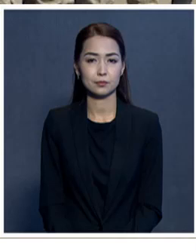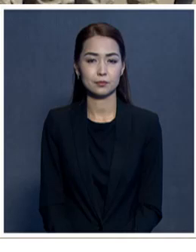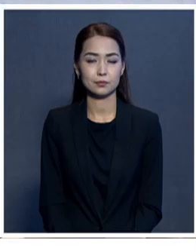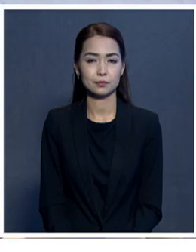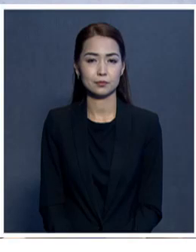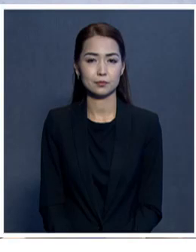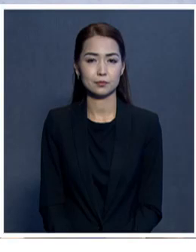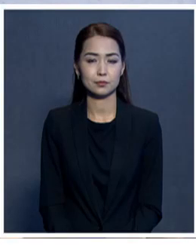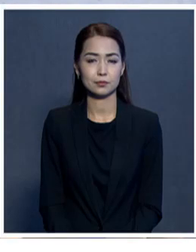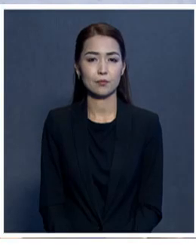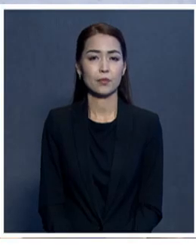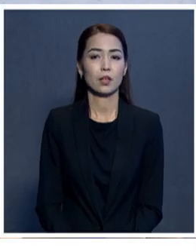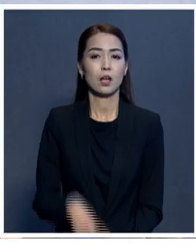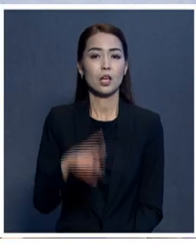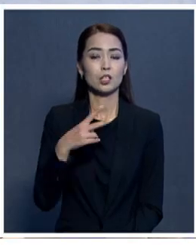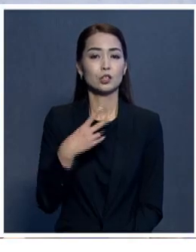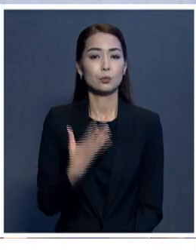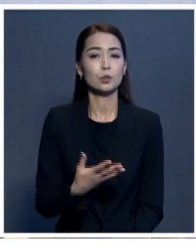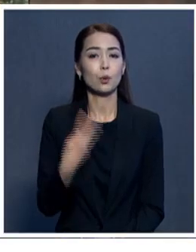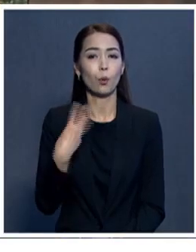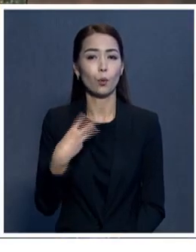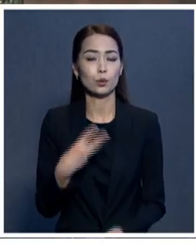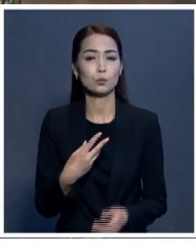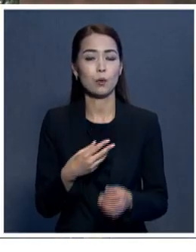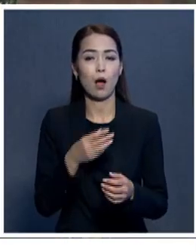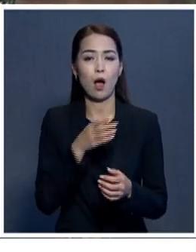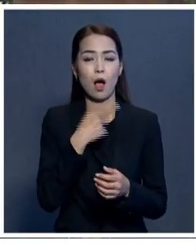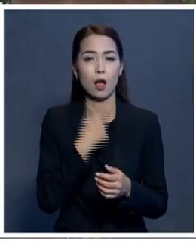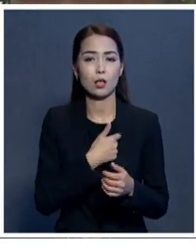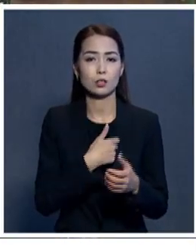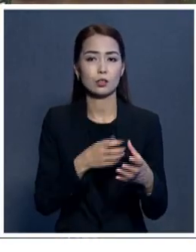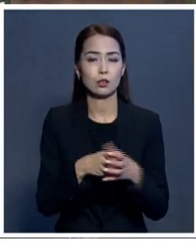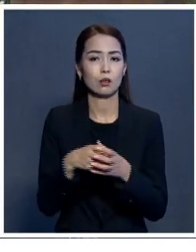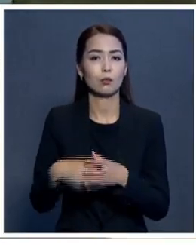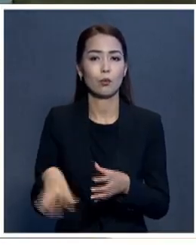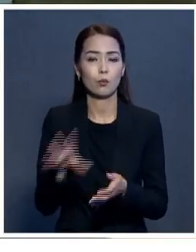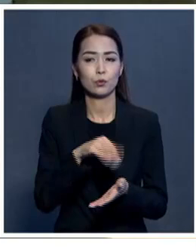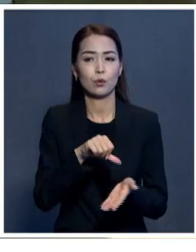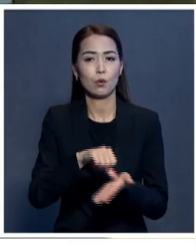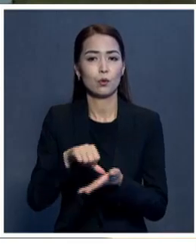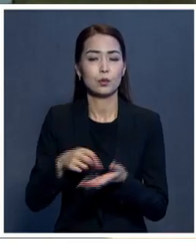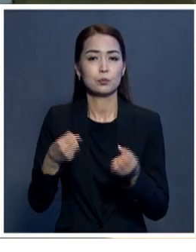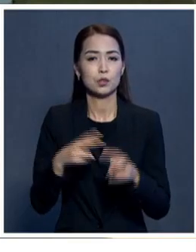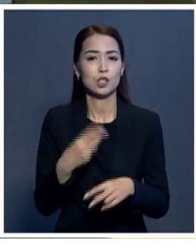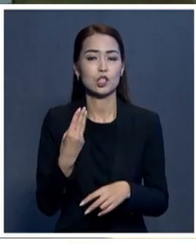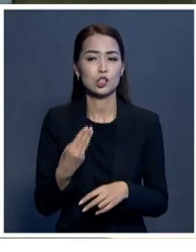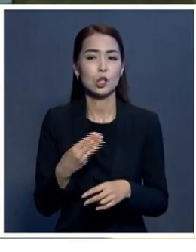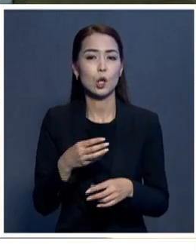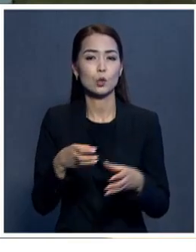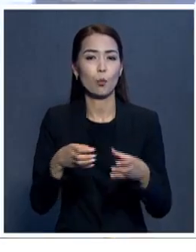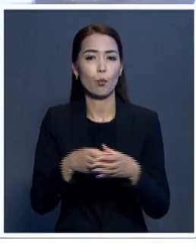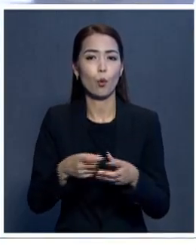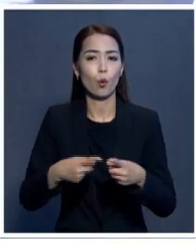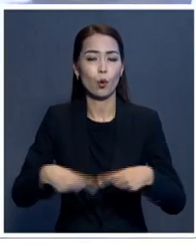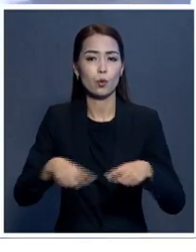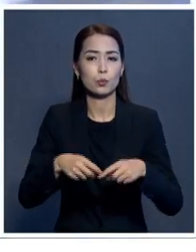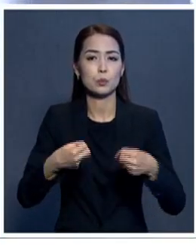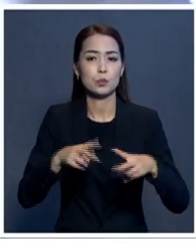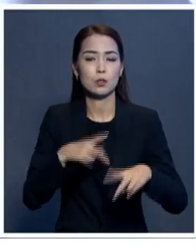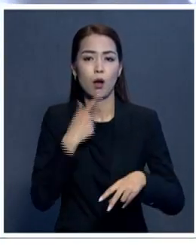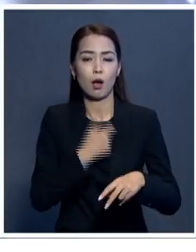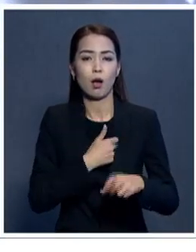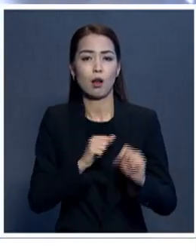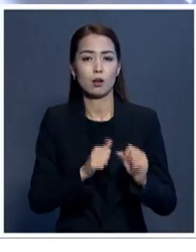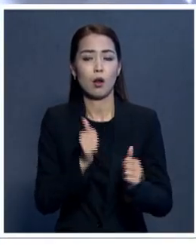армандаған. 25-35 әскери бөлімі осыдан жарты ғасыр бұрын құрылған. Шығыс шебінің тыныштығын қорғаумен қатар мұнда жыл